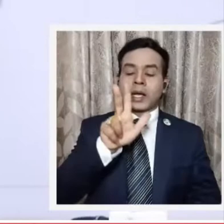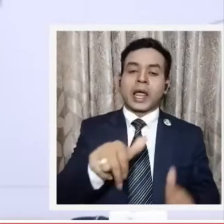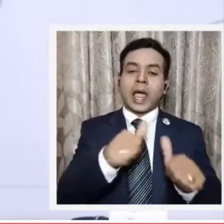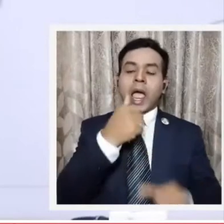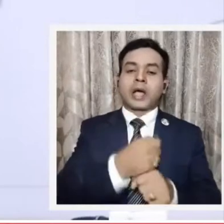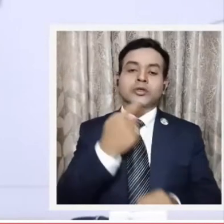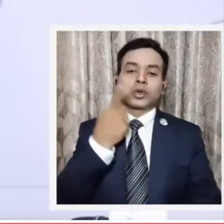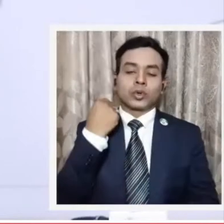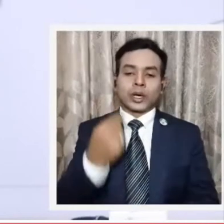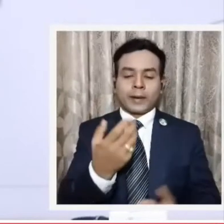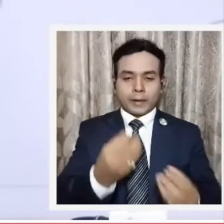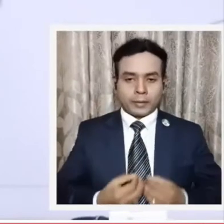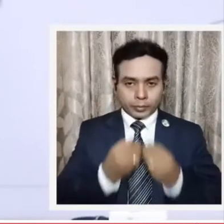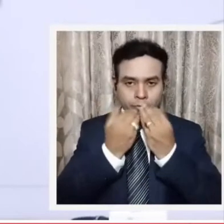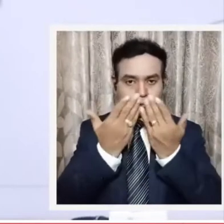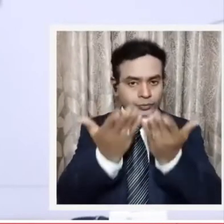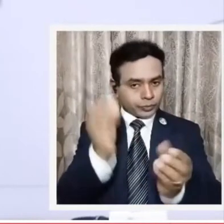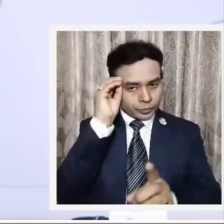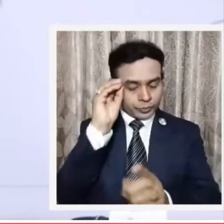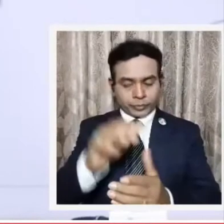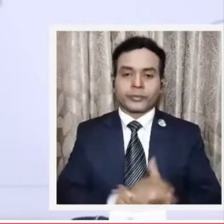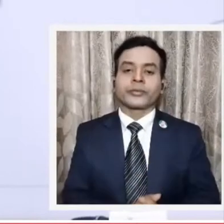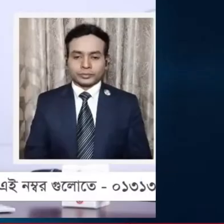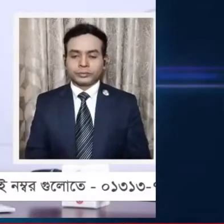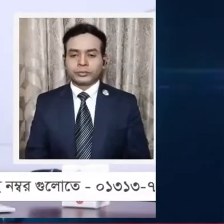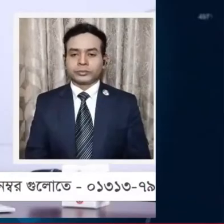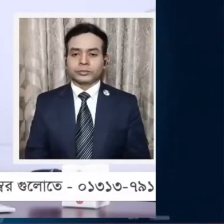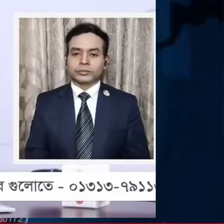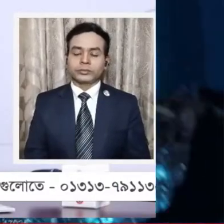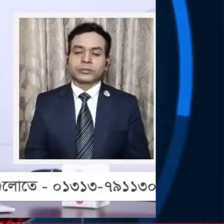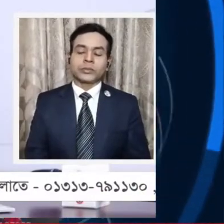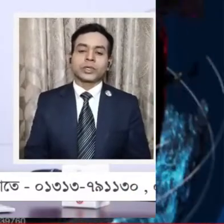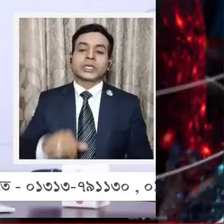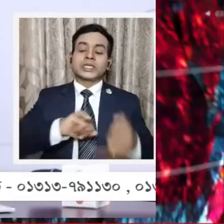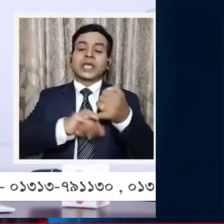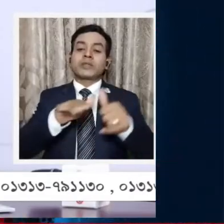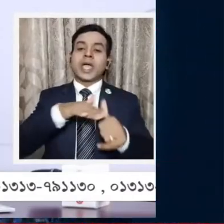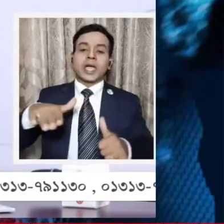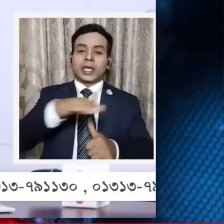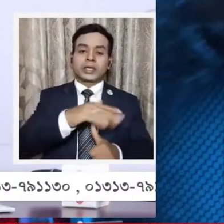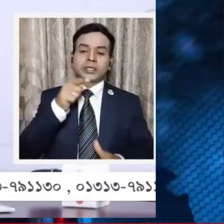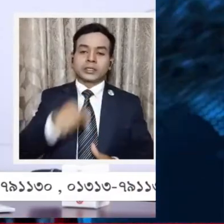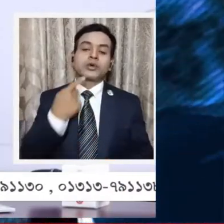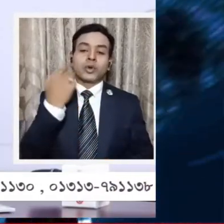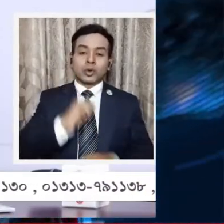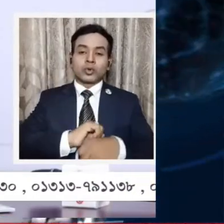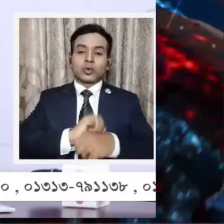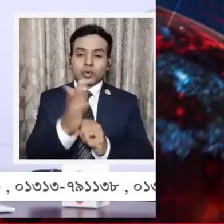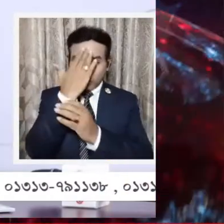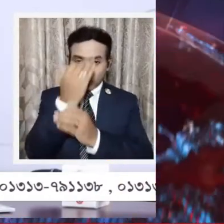হওয়ার কথা জানানো হয়েছিল। মারা গিয়েছিলেন 32 জন। দক্ষিণ পূর্ব এশিয়া 24 ঘন্টা শনাক্ত হয়েছেন